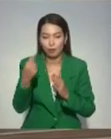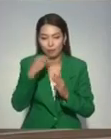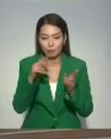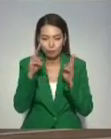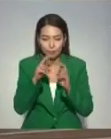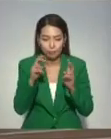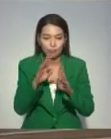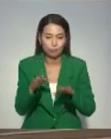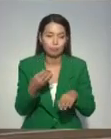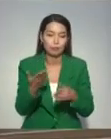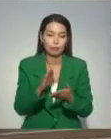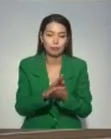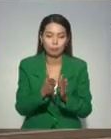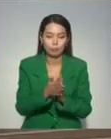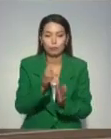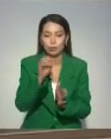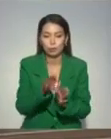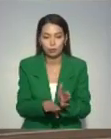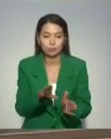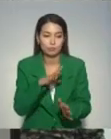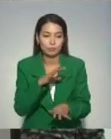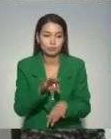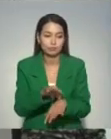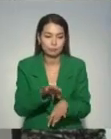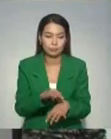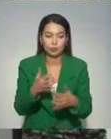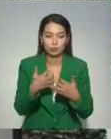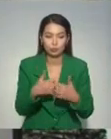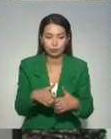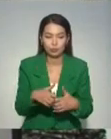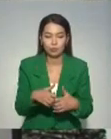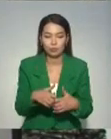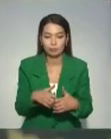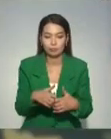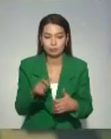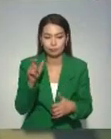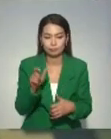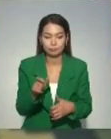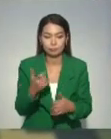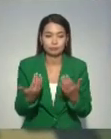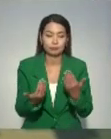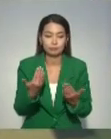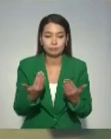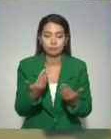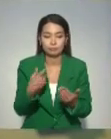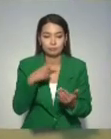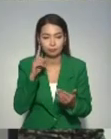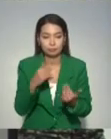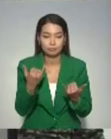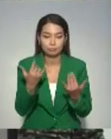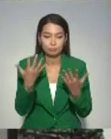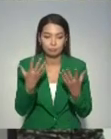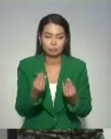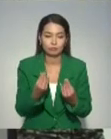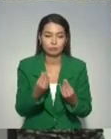после процедуры состояние ухудшилось, считает подсудимый. Если бы я знал, что я до сегодняшнего дня